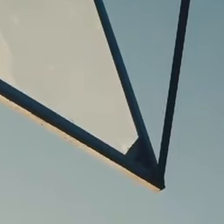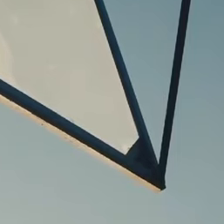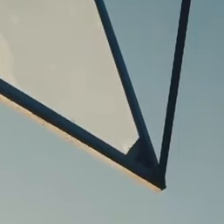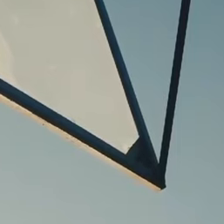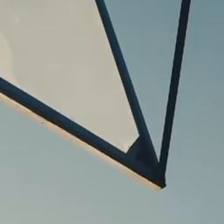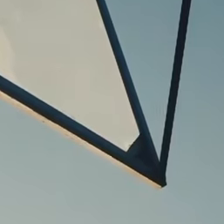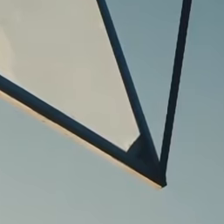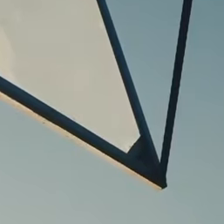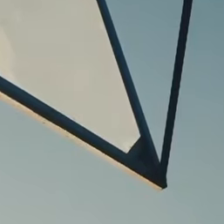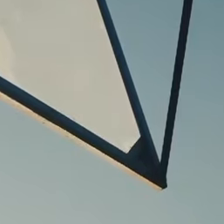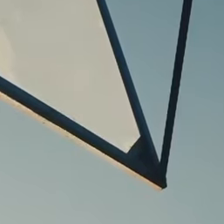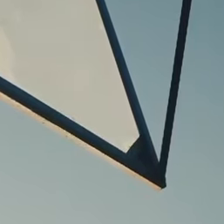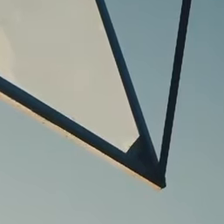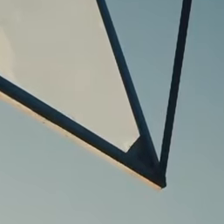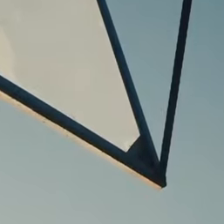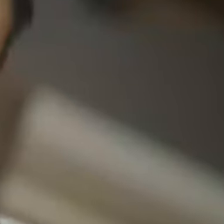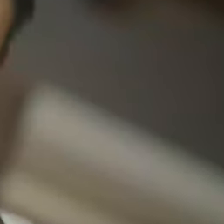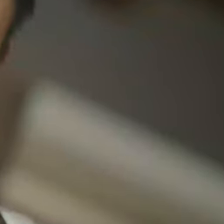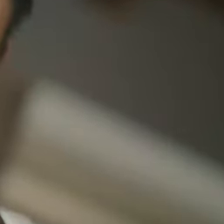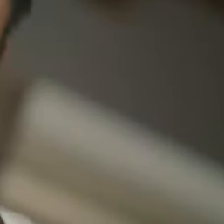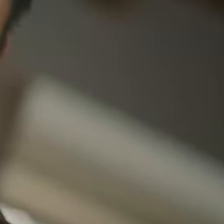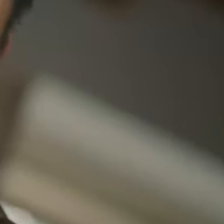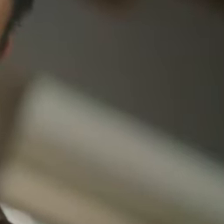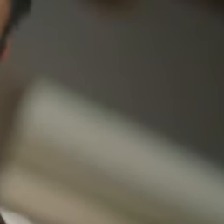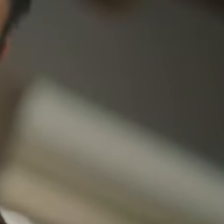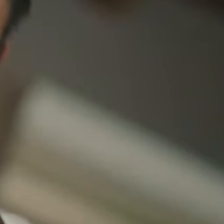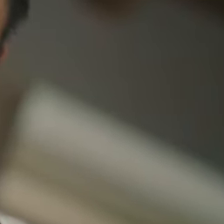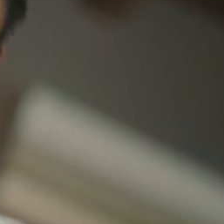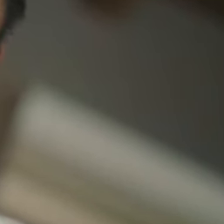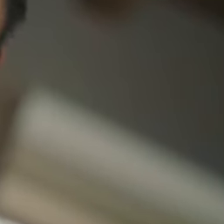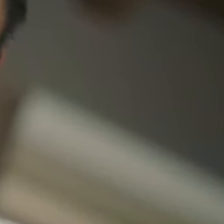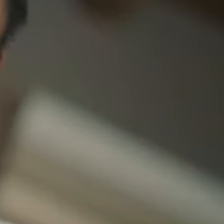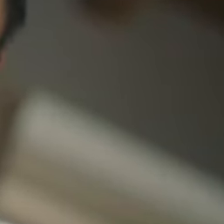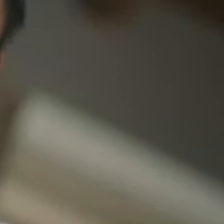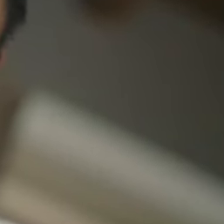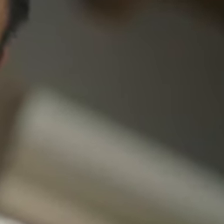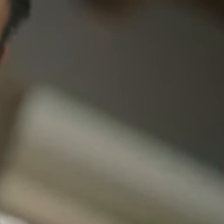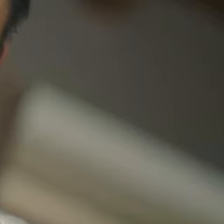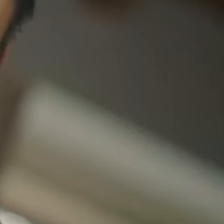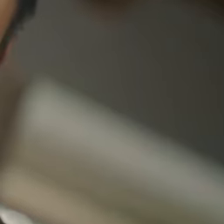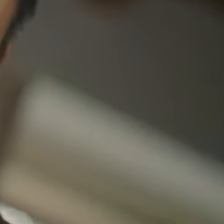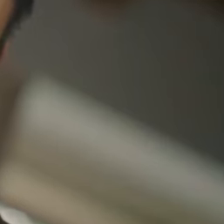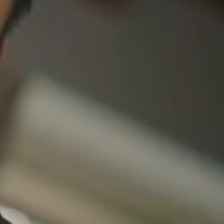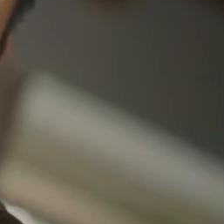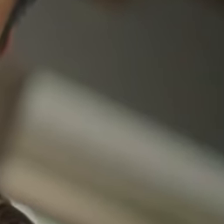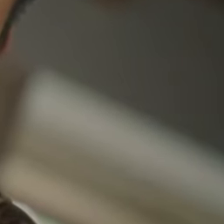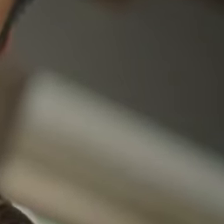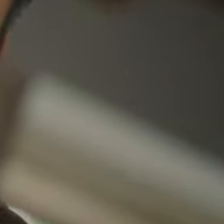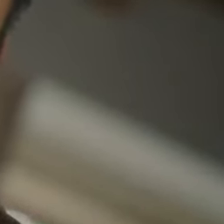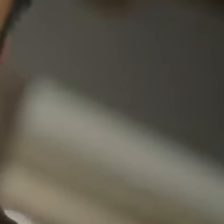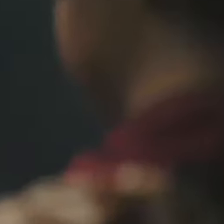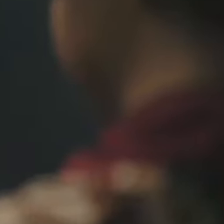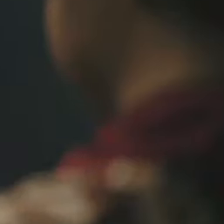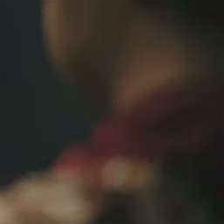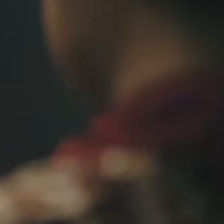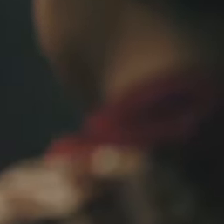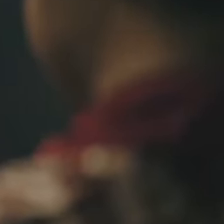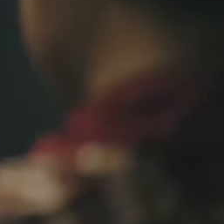aspetti. E come te, ogni tanto anch'io sento la mancanza di